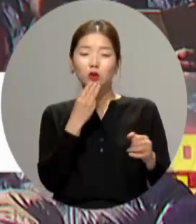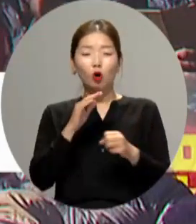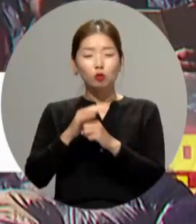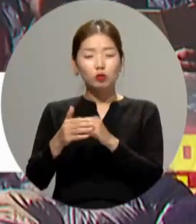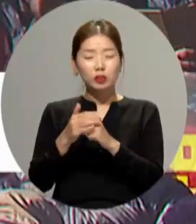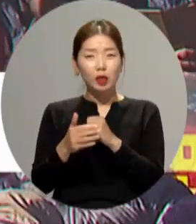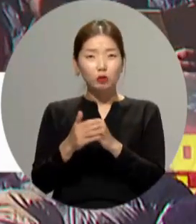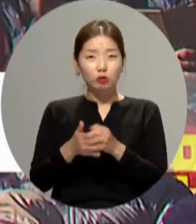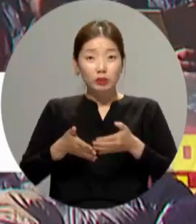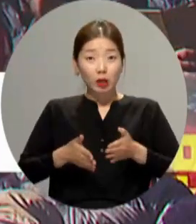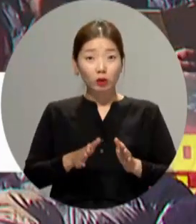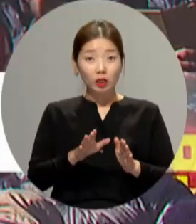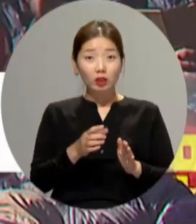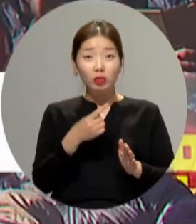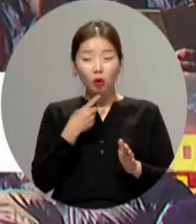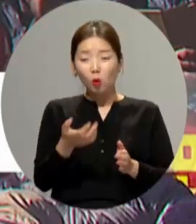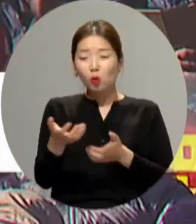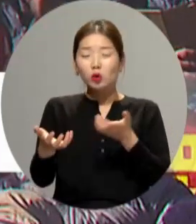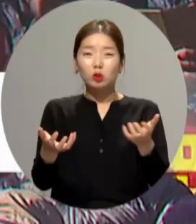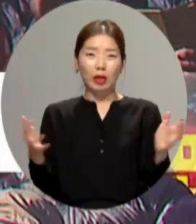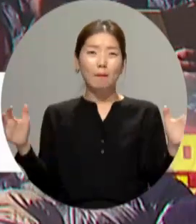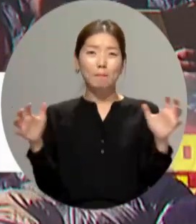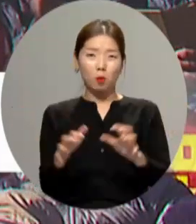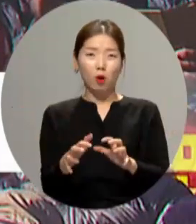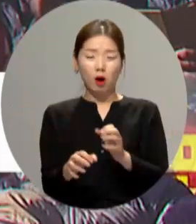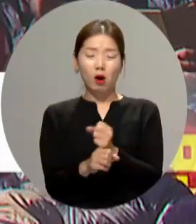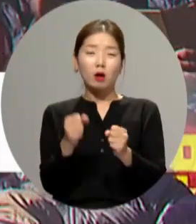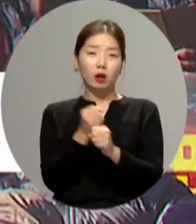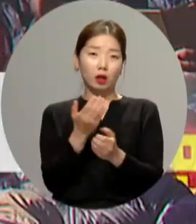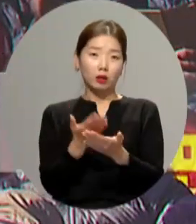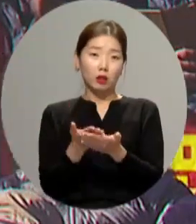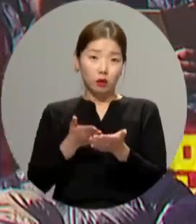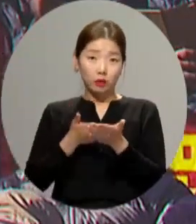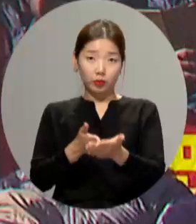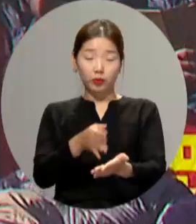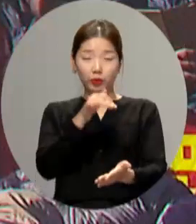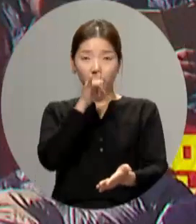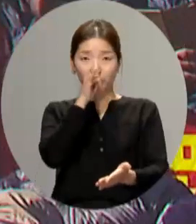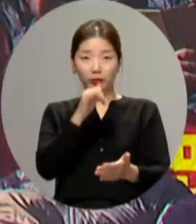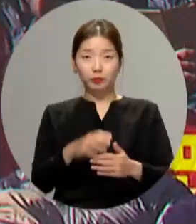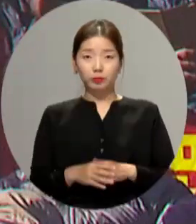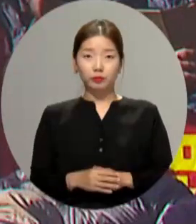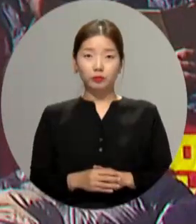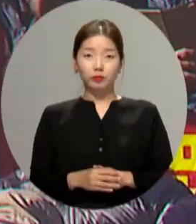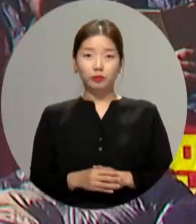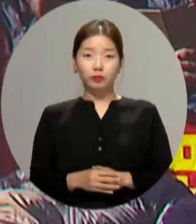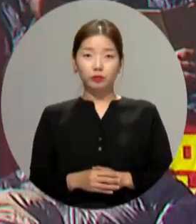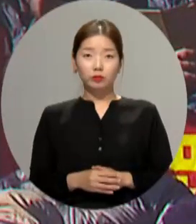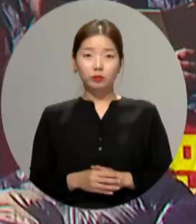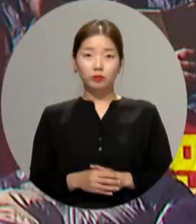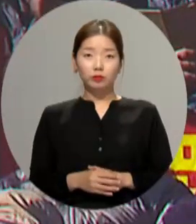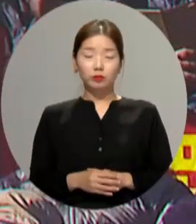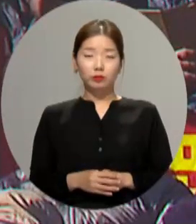등지의 출향민 등 수천 명이 새만금 사업 정상화를 촉구했습니다. 강동엽 기자입니다.